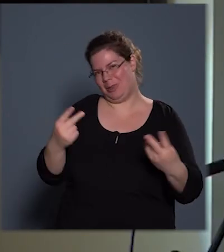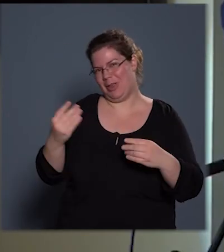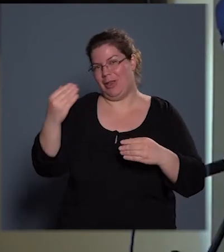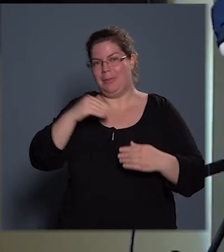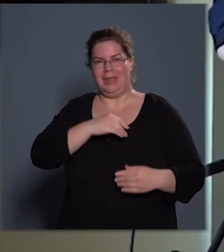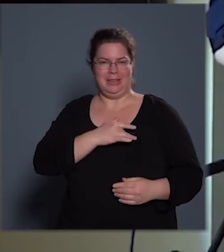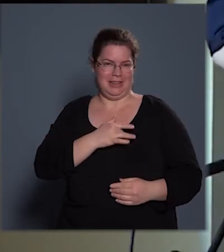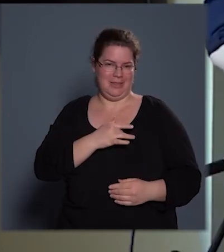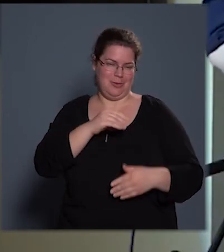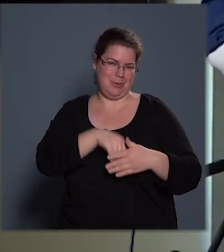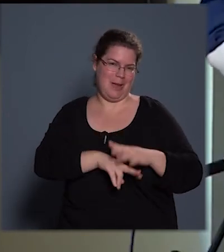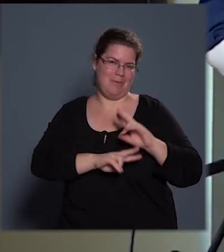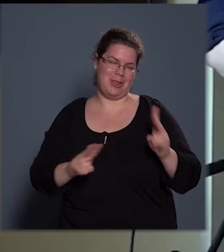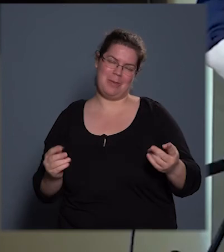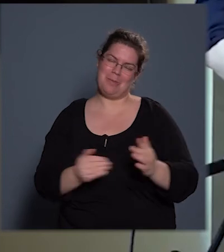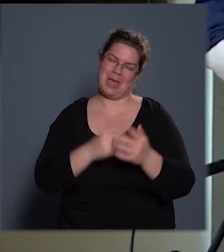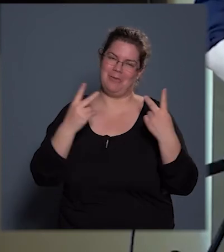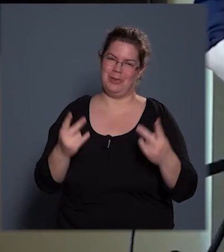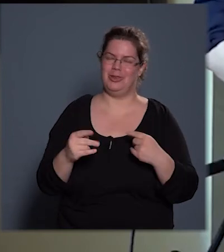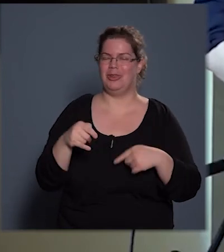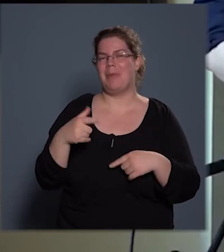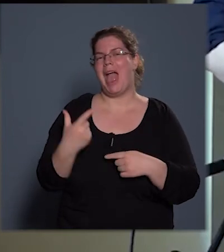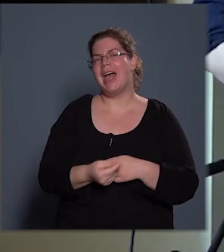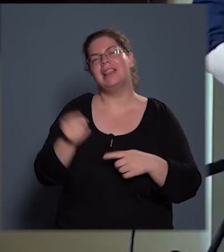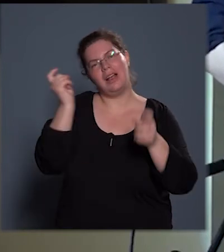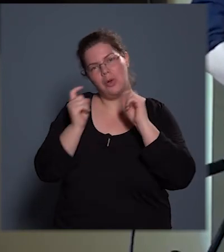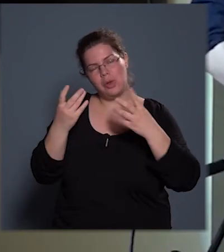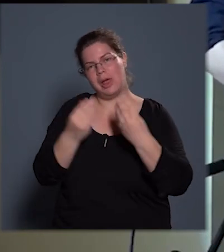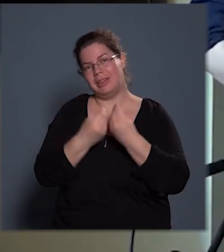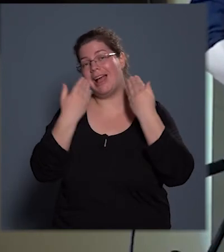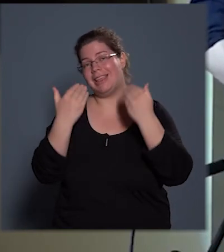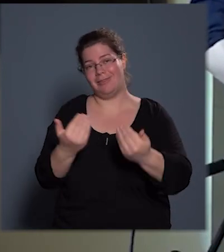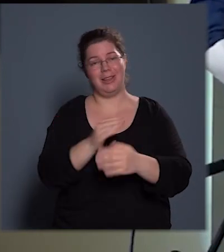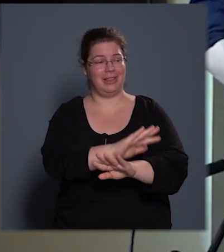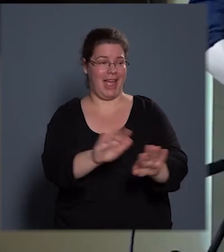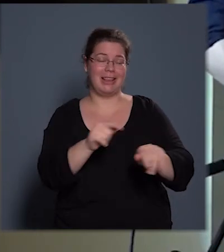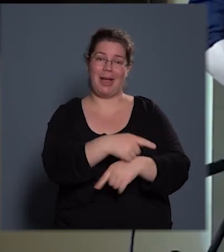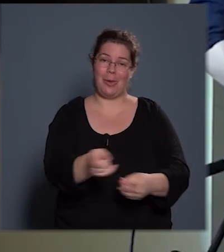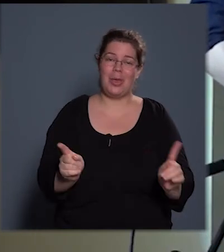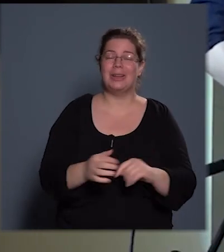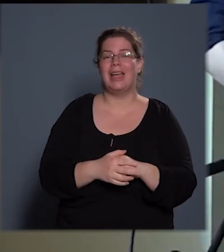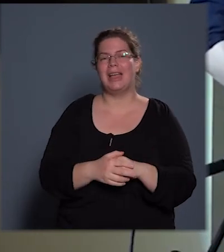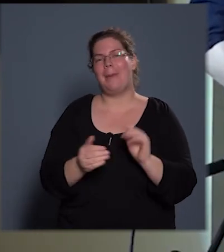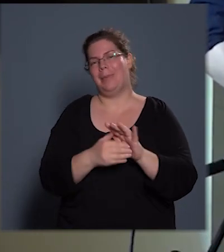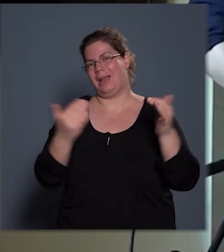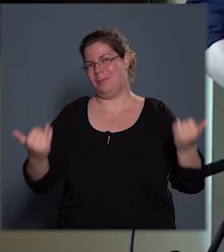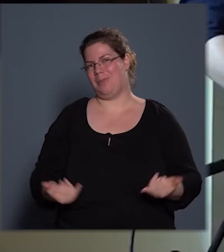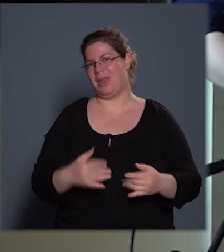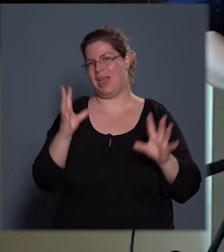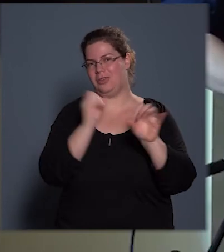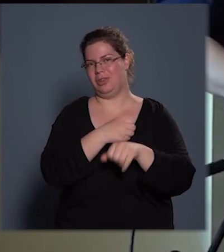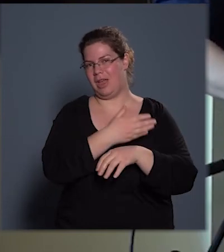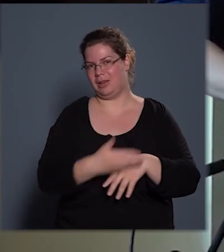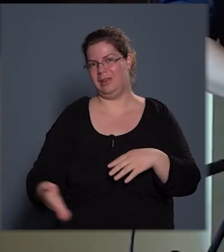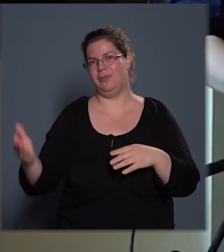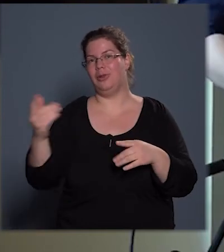itt a szívünkben, az még fontosabb. Úgyhogy én ezzel a gondolattal kívánok itt nektek, önöknek, még a mai este hátralévő részére